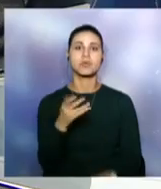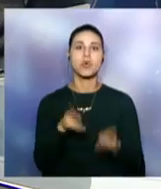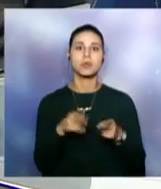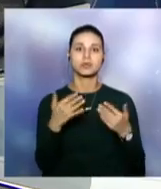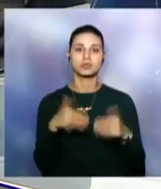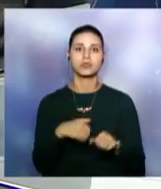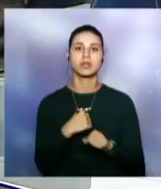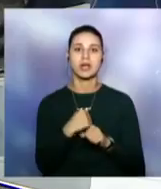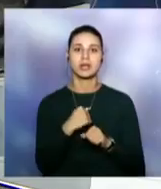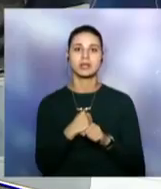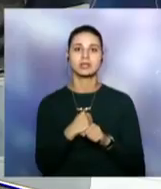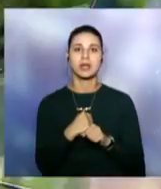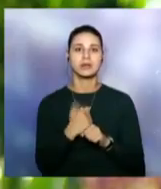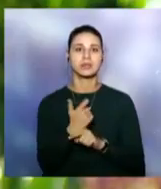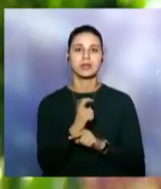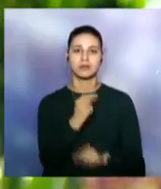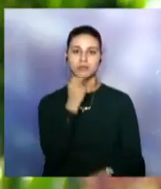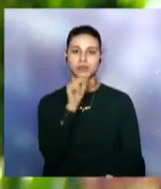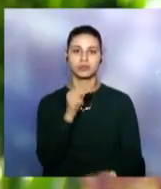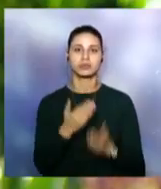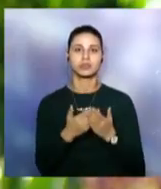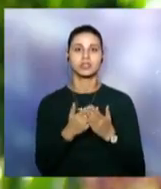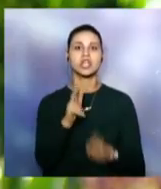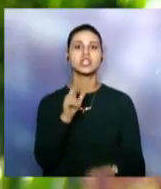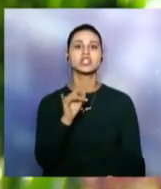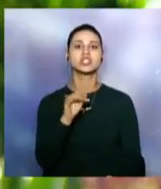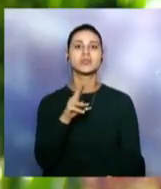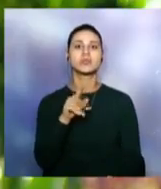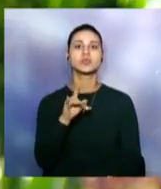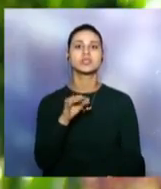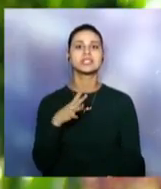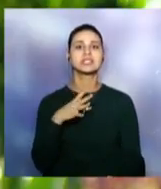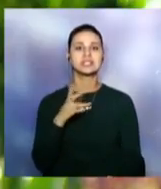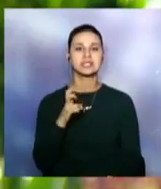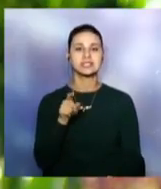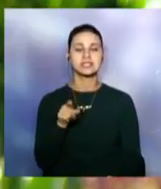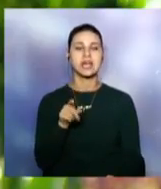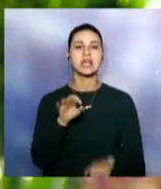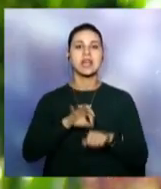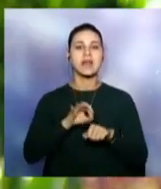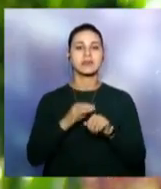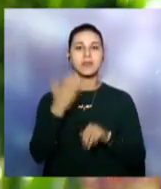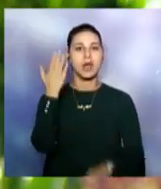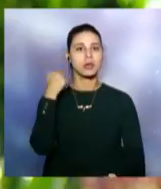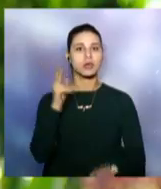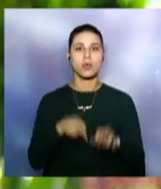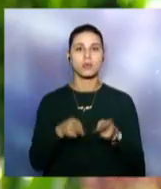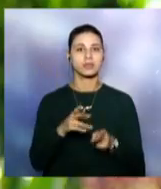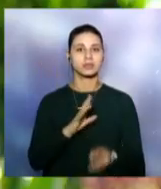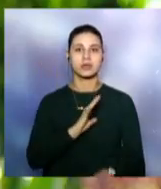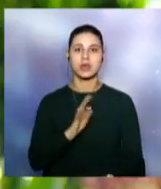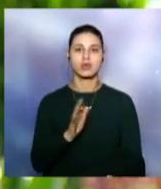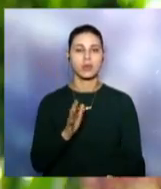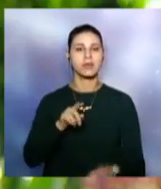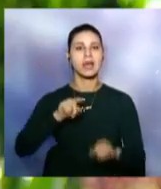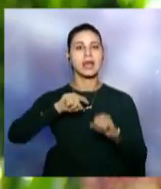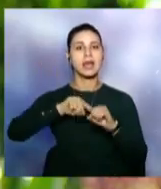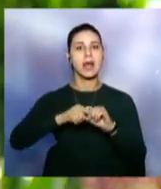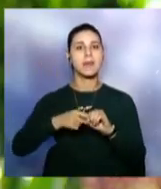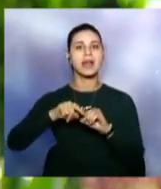გაკეთდა, უნიკალური ოპერაცია, ეს არის ჰიშპროგის დაავადება, მაგალითად საქართველოში არ გაკეთებულა ეს ჯერ